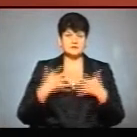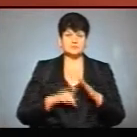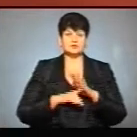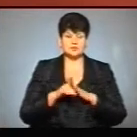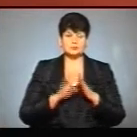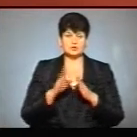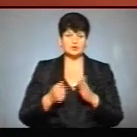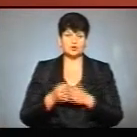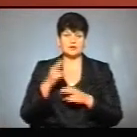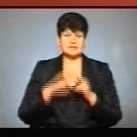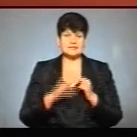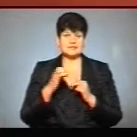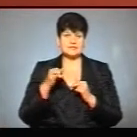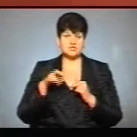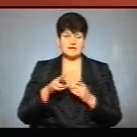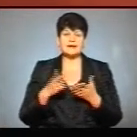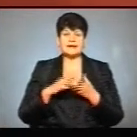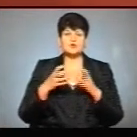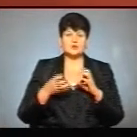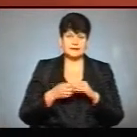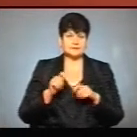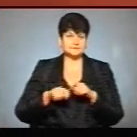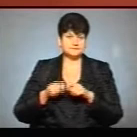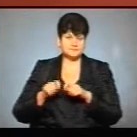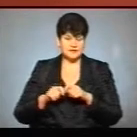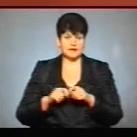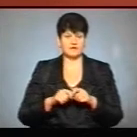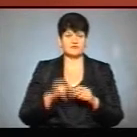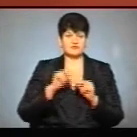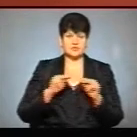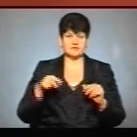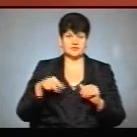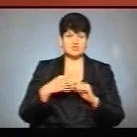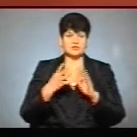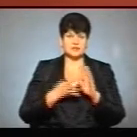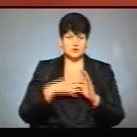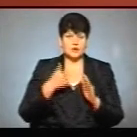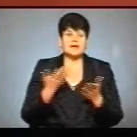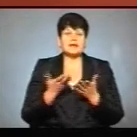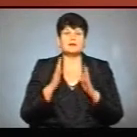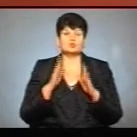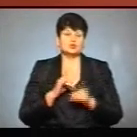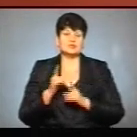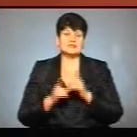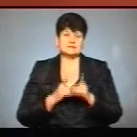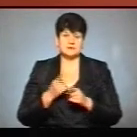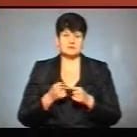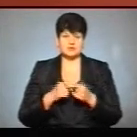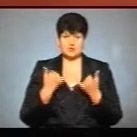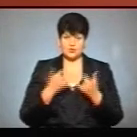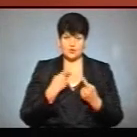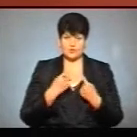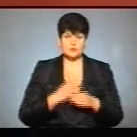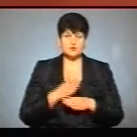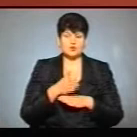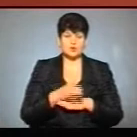до кінця січня. Які результати сертифікації вчителів у 2019 році та які будуть зміни, про це сьогодні говоримо із нашим гостем, а